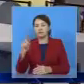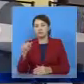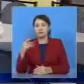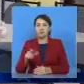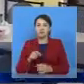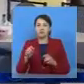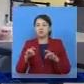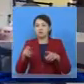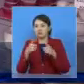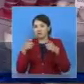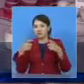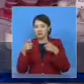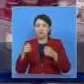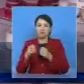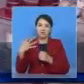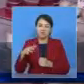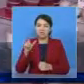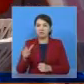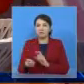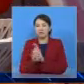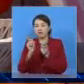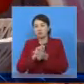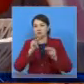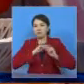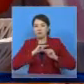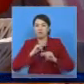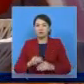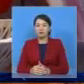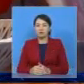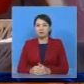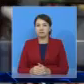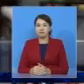человек. Сотрудники работают 15 дней посменно.